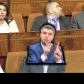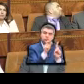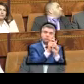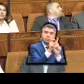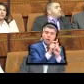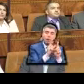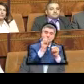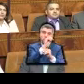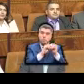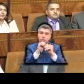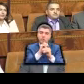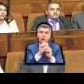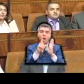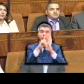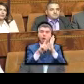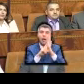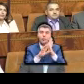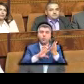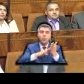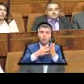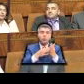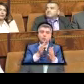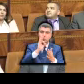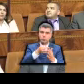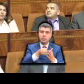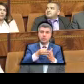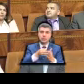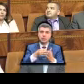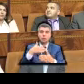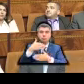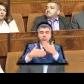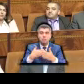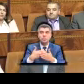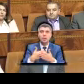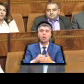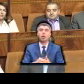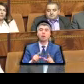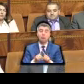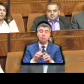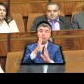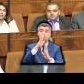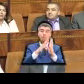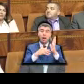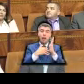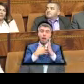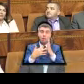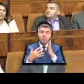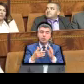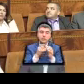التشريعية والتنظيمية على أساس مبدأ التفريع، وكذا برمجة على الصعيد الوطني لبرامج